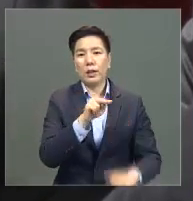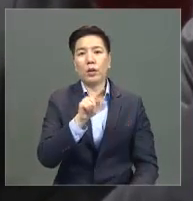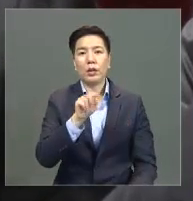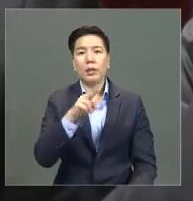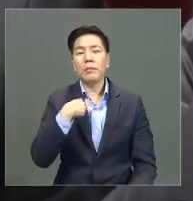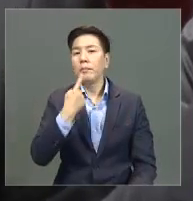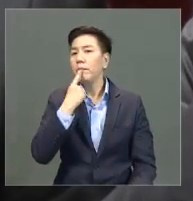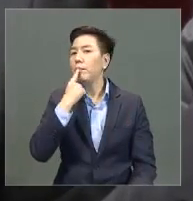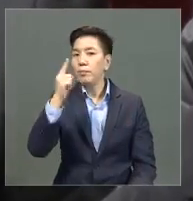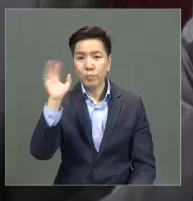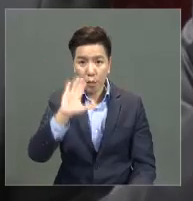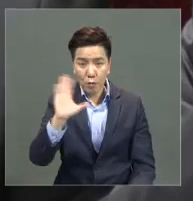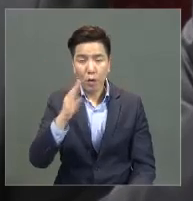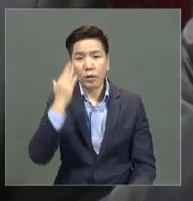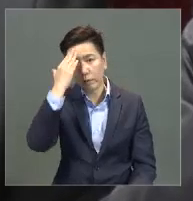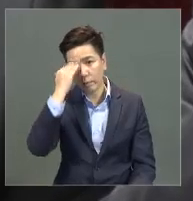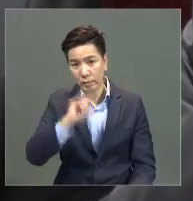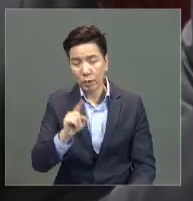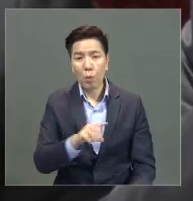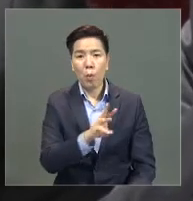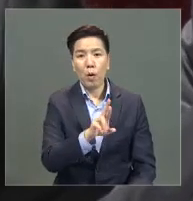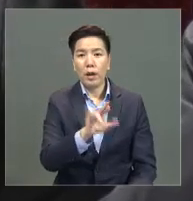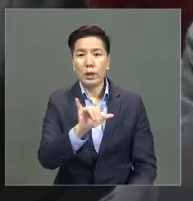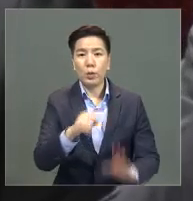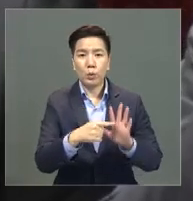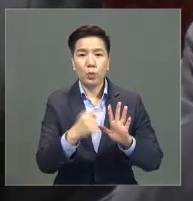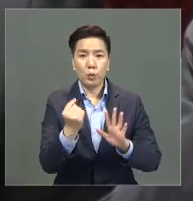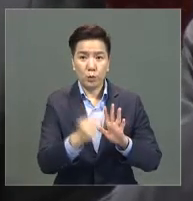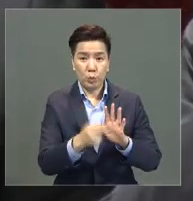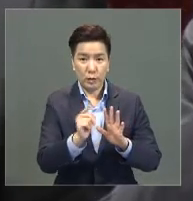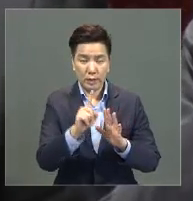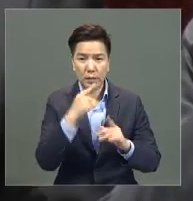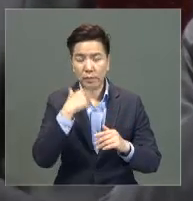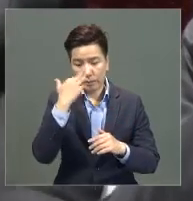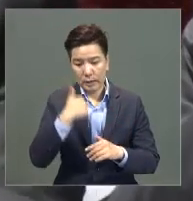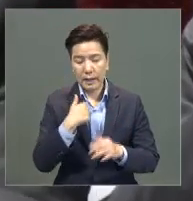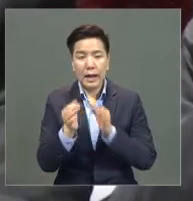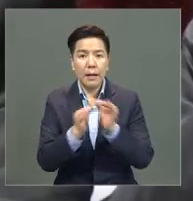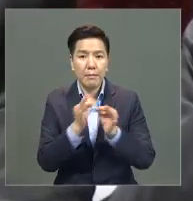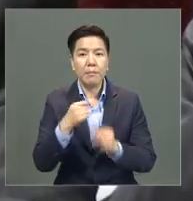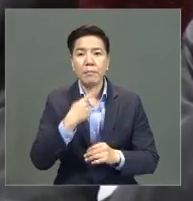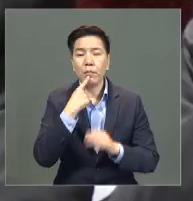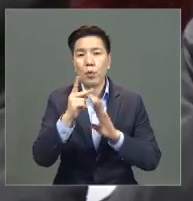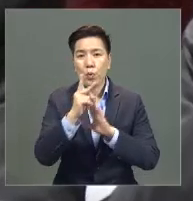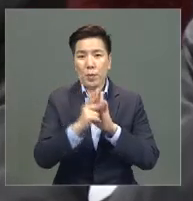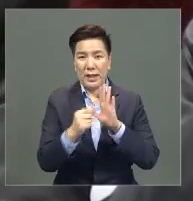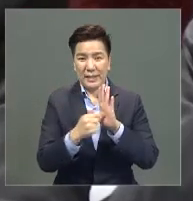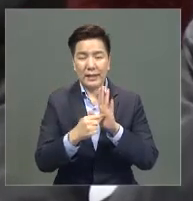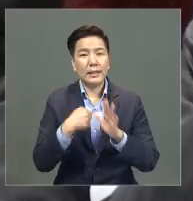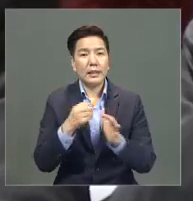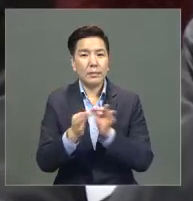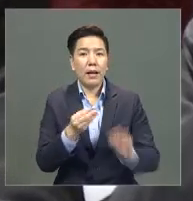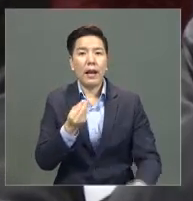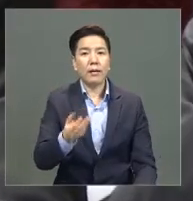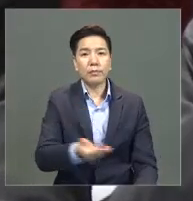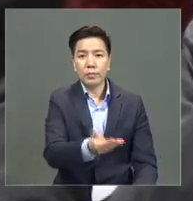ไม่ฟ้องนายวรยุทธ์หรือบอสอยู่วิทยาผมขออธิบายข้อกฎหมายตรงนี้ให้พี่น้องสื่อมวลชนเพื่อสื่